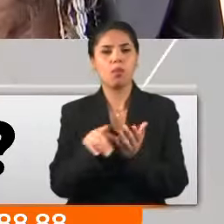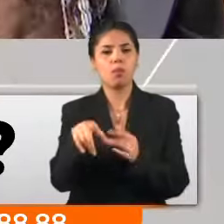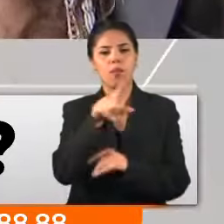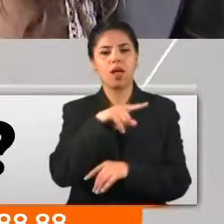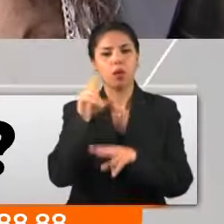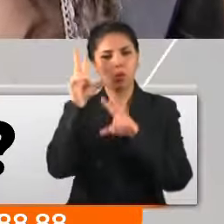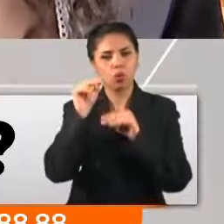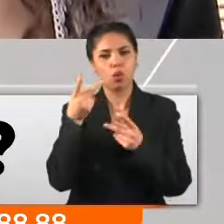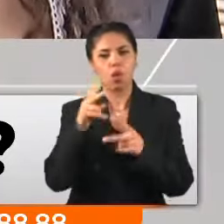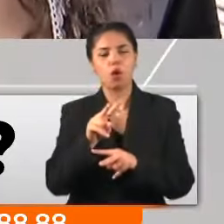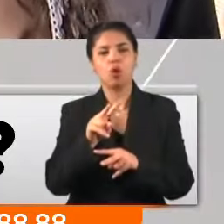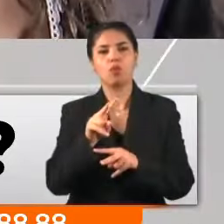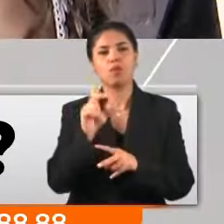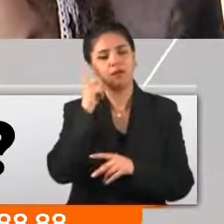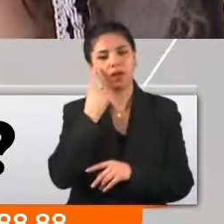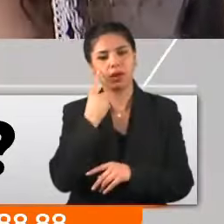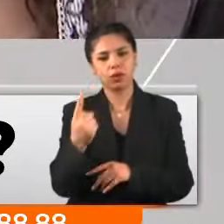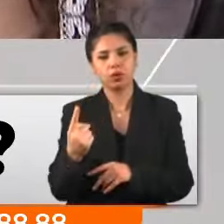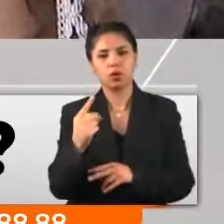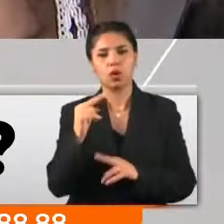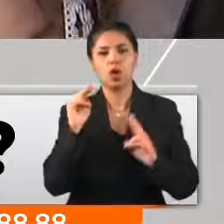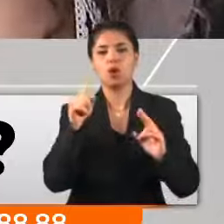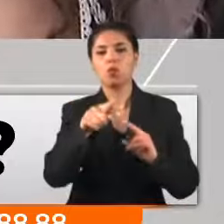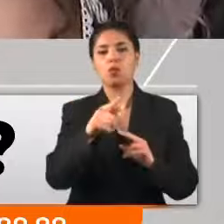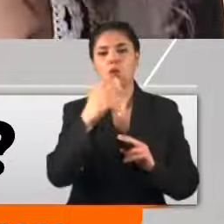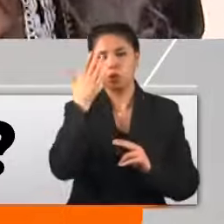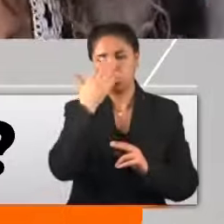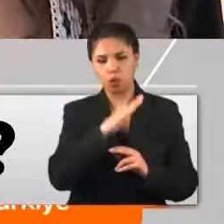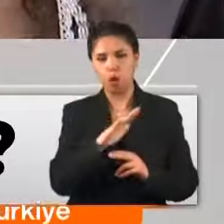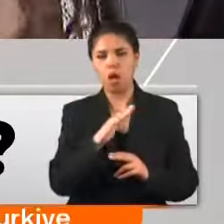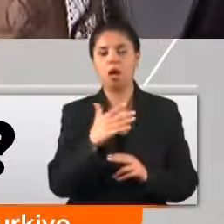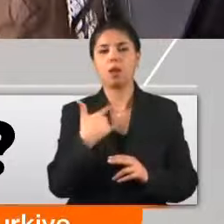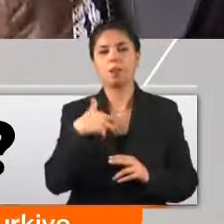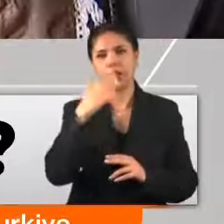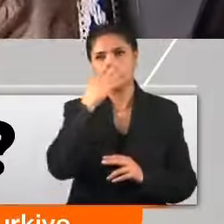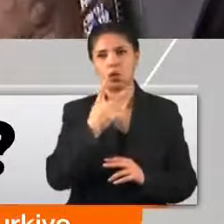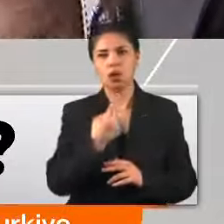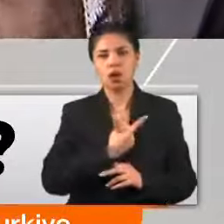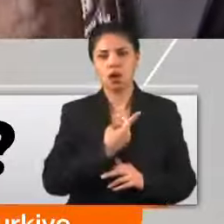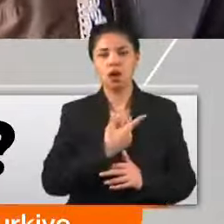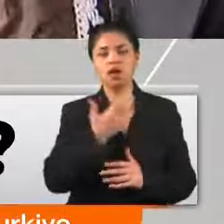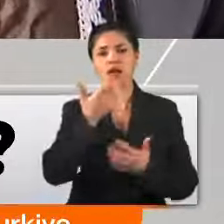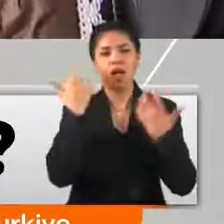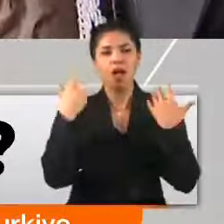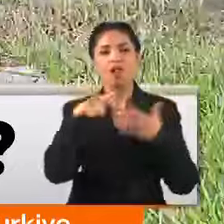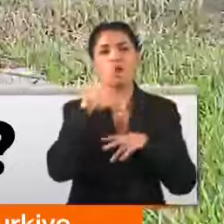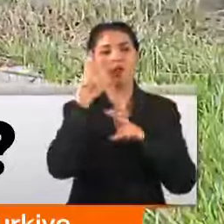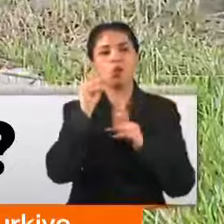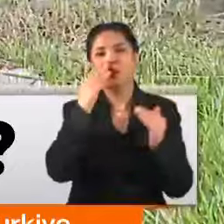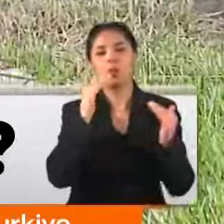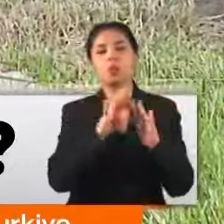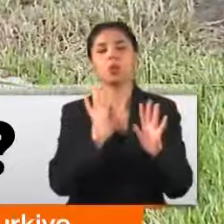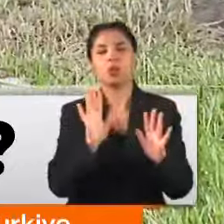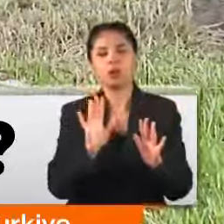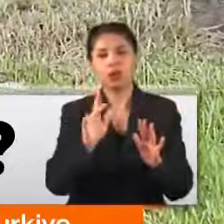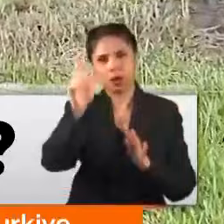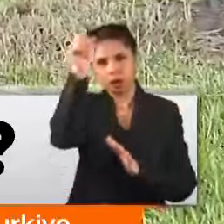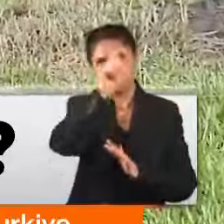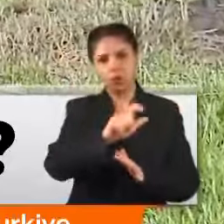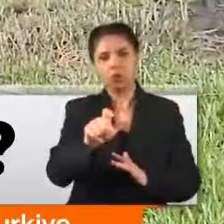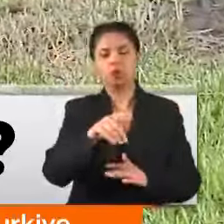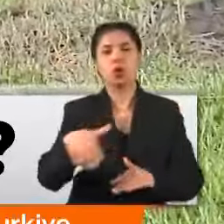Onlar zaten normalde dünyanın sahipleri, doğa. Biz doğaya aitiz. Hayvanlar uyutulmamalı. Ülkemizde başıboş